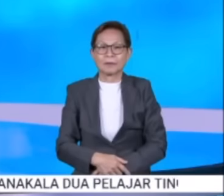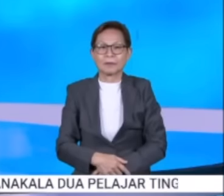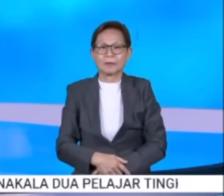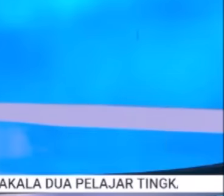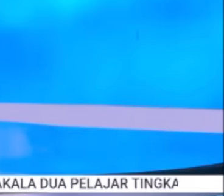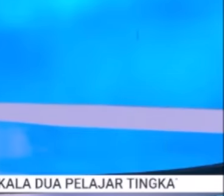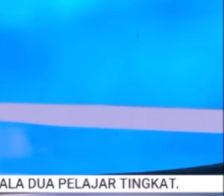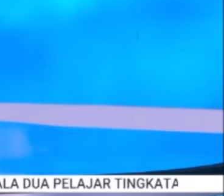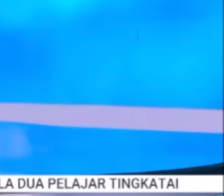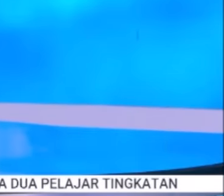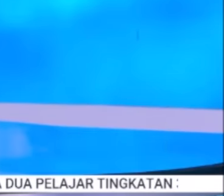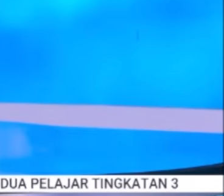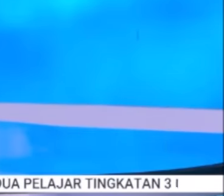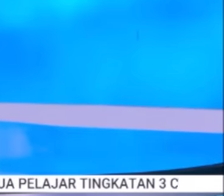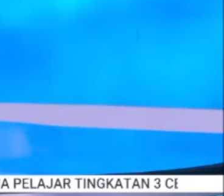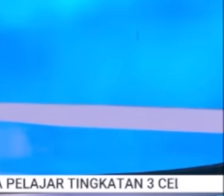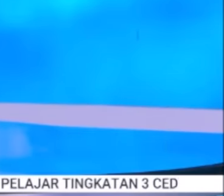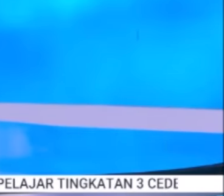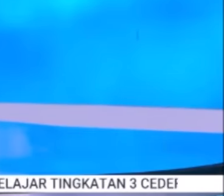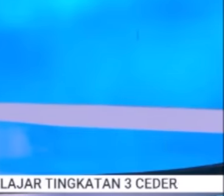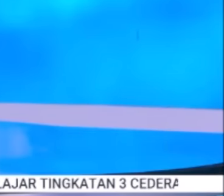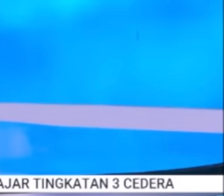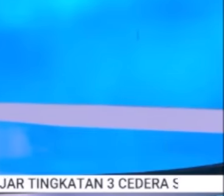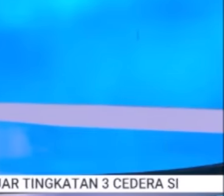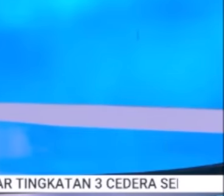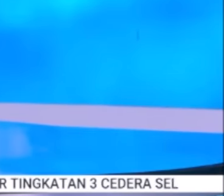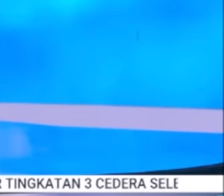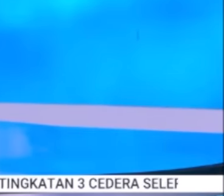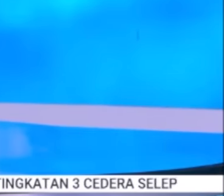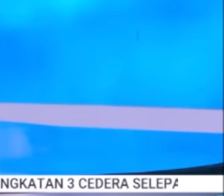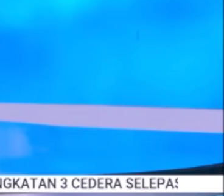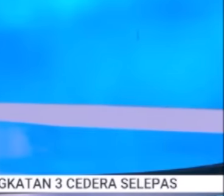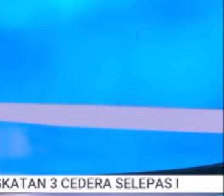Berita wilayah berakhir di sini. Dapatkan perkembangan sahih sepanjang masa